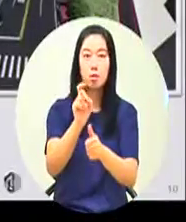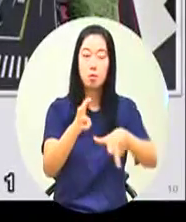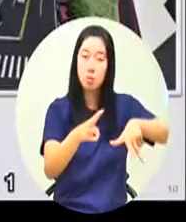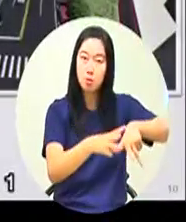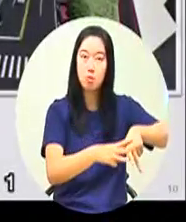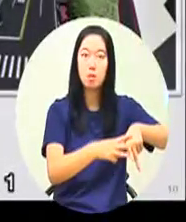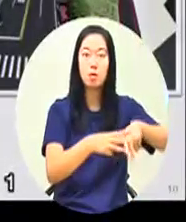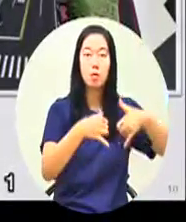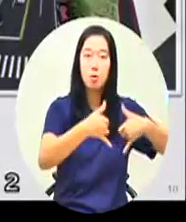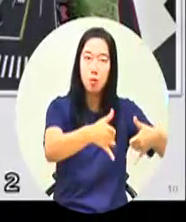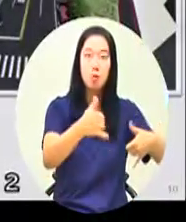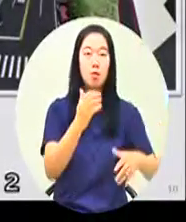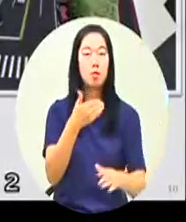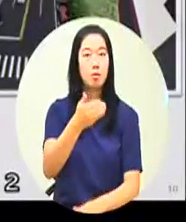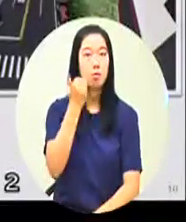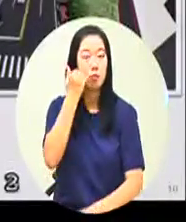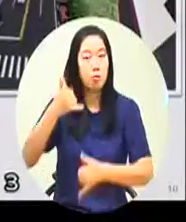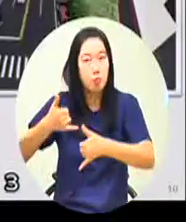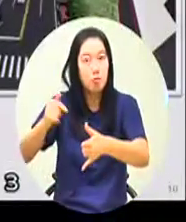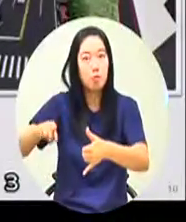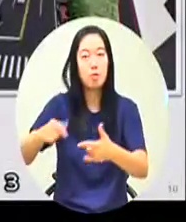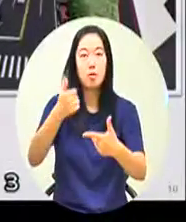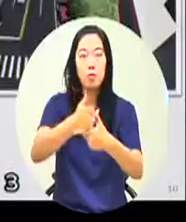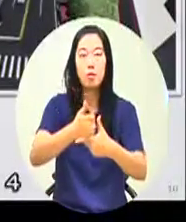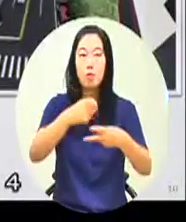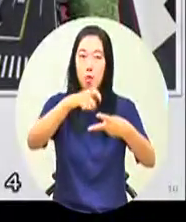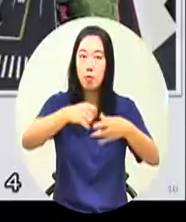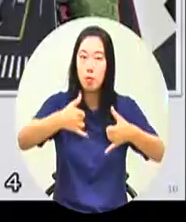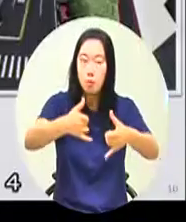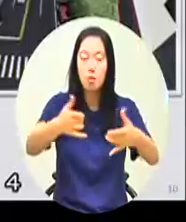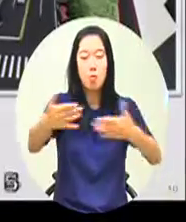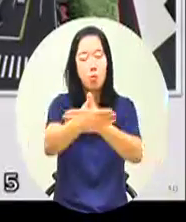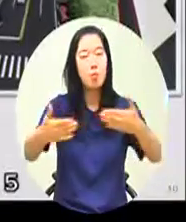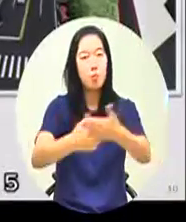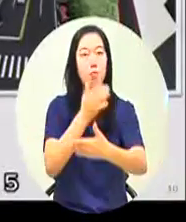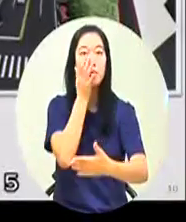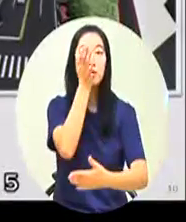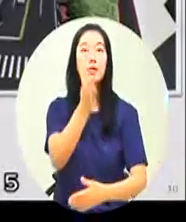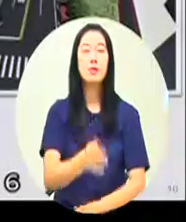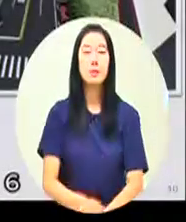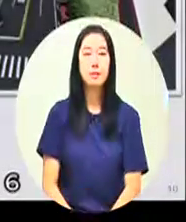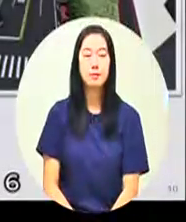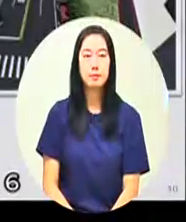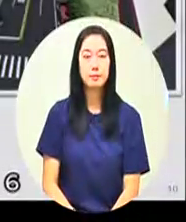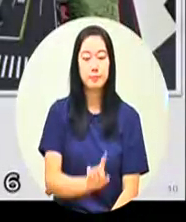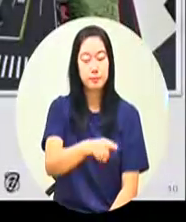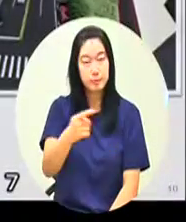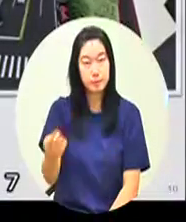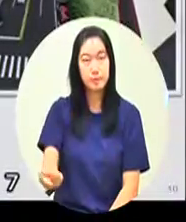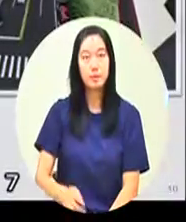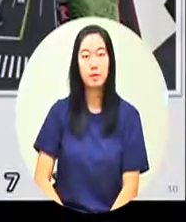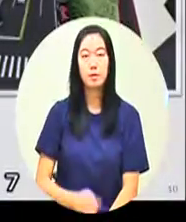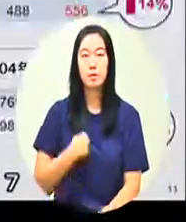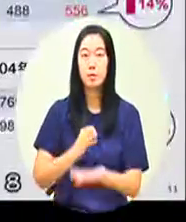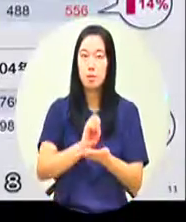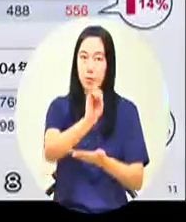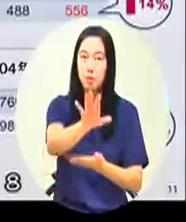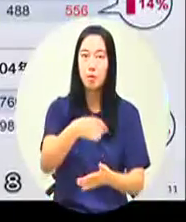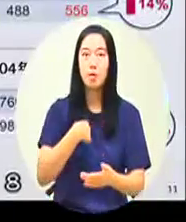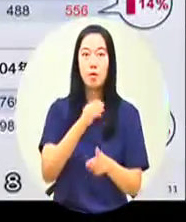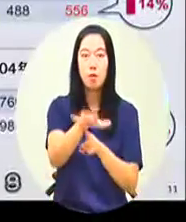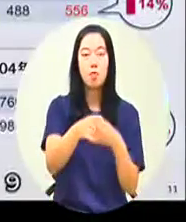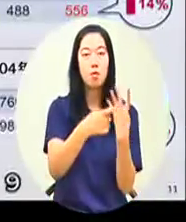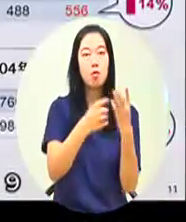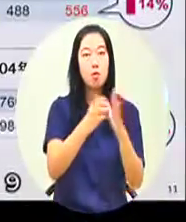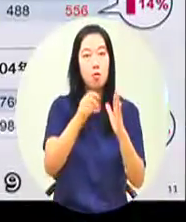如路还有建功路呢跟建国路的交通流量。那么接着下来我要报告本局呢整个一